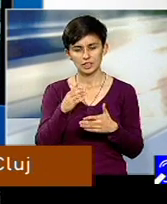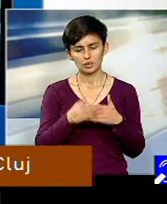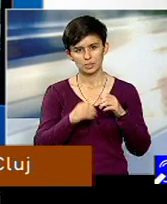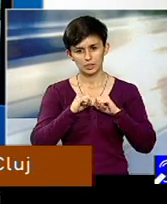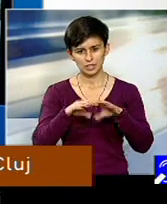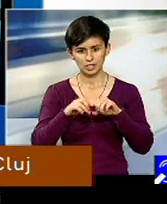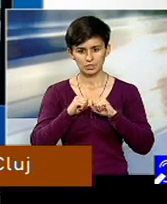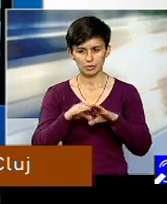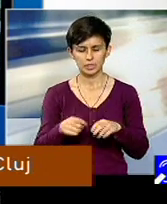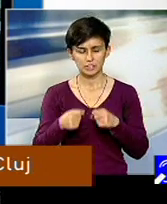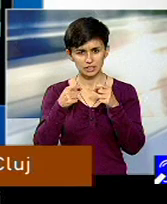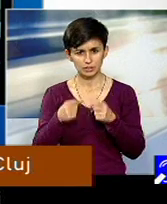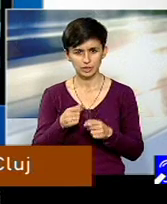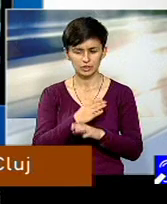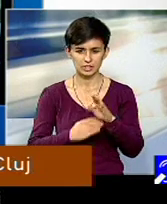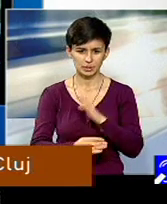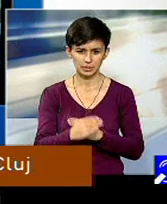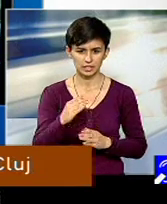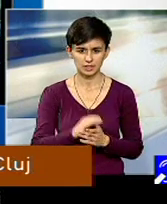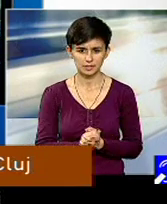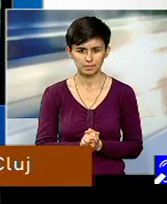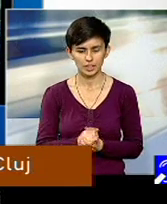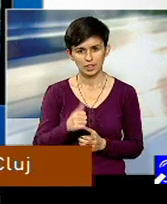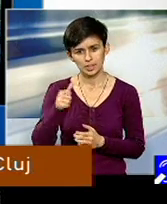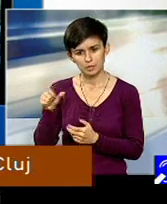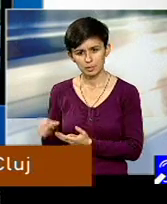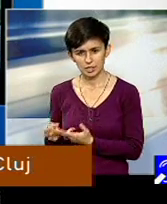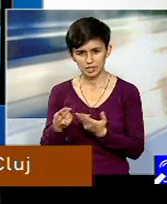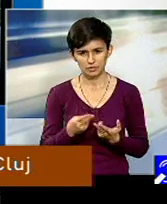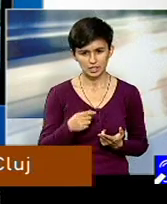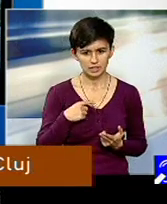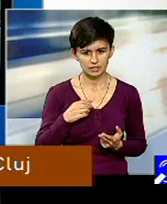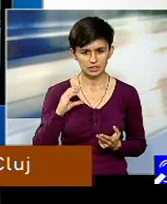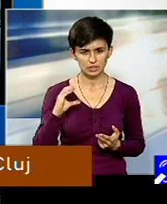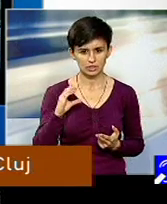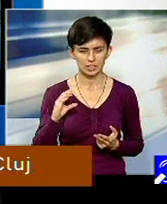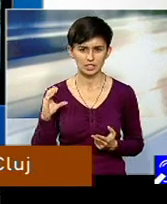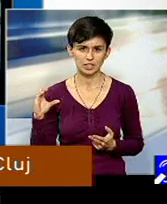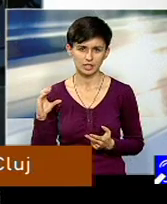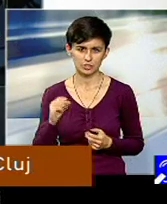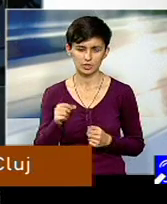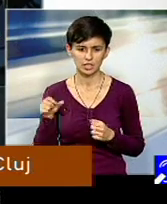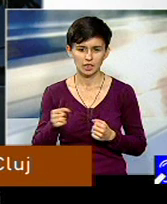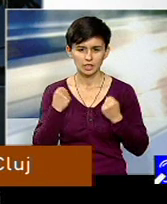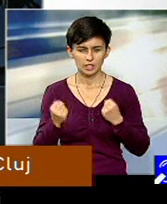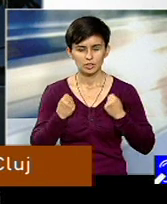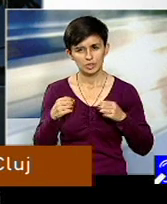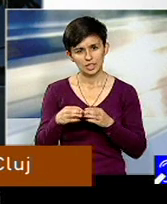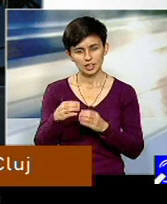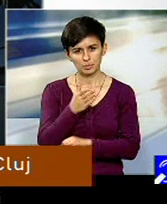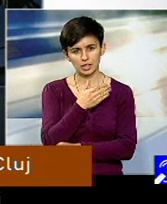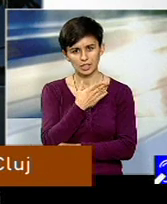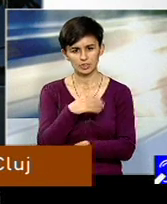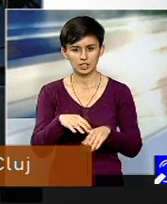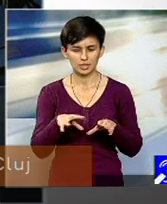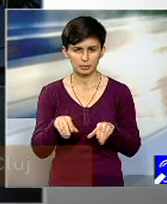din domeniul dizabilității. Mă întorc acum spre primii mei invitații, este vorba despre Călin Crăciun, antrenorul acestei echipe naționale,